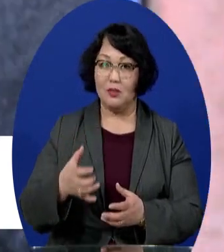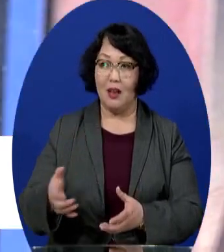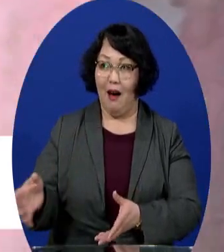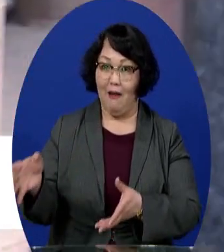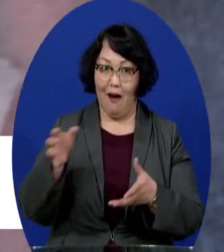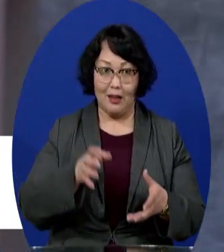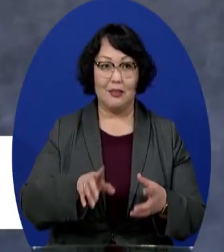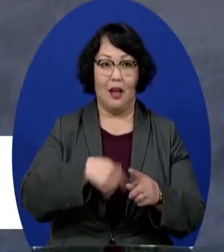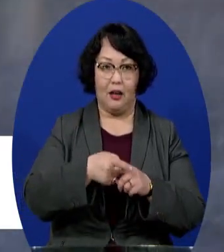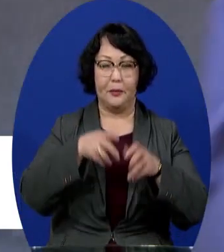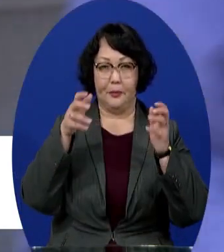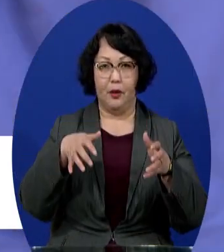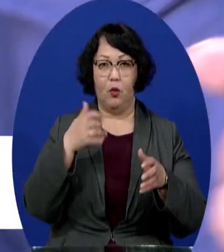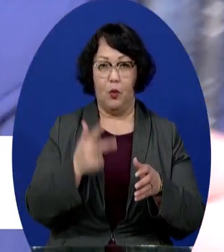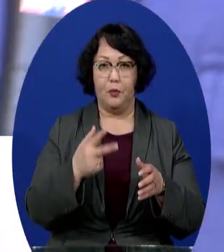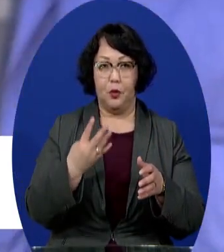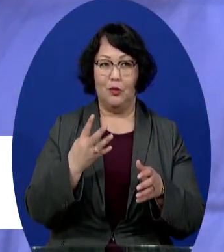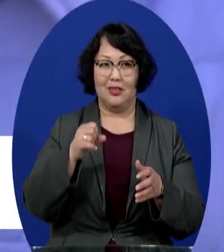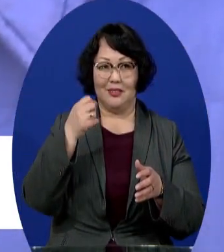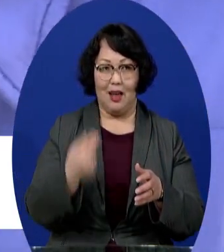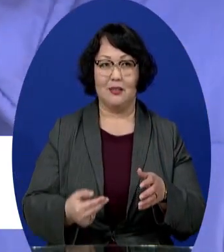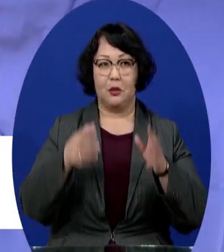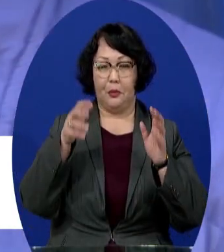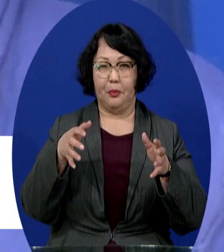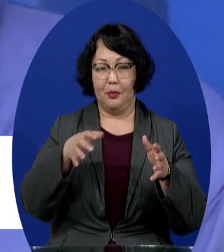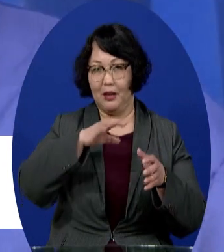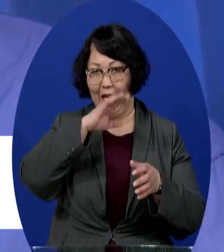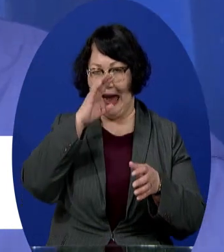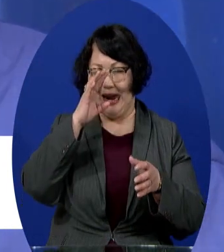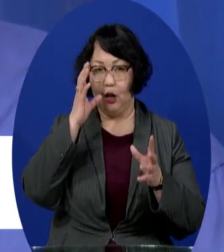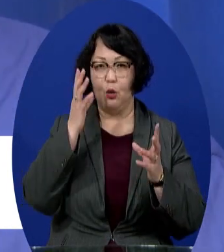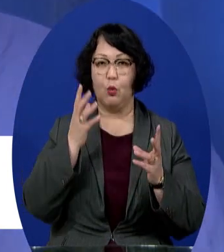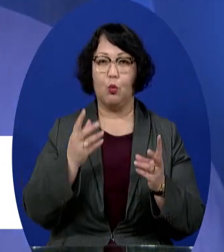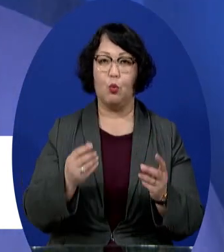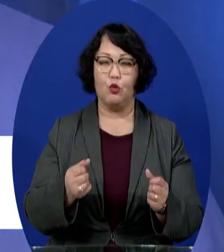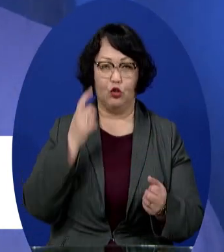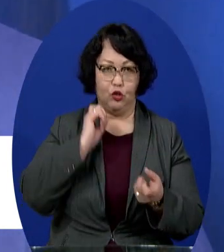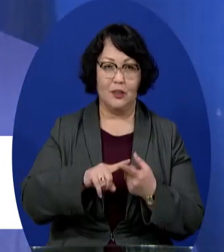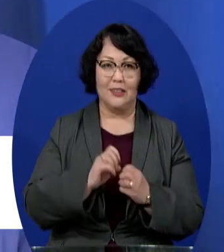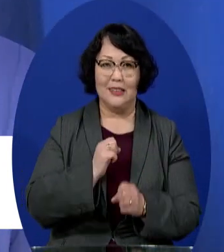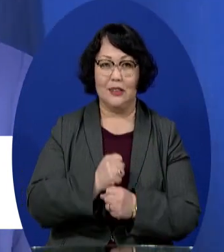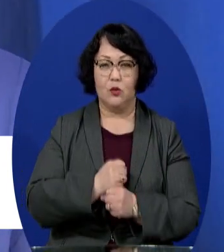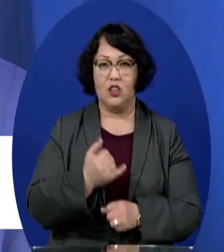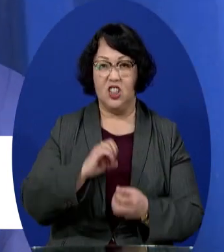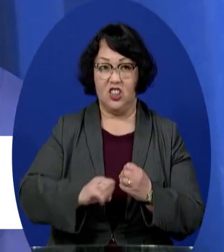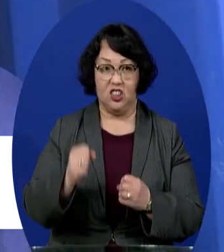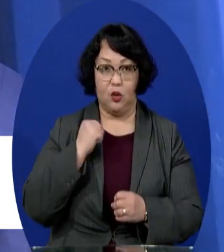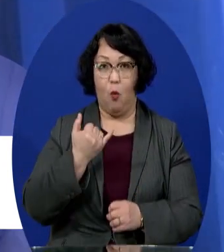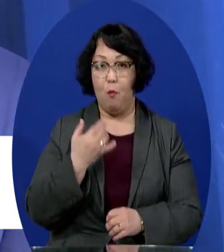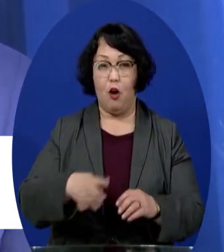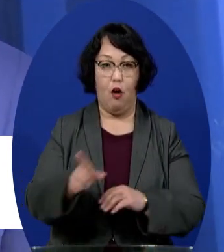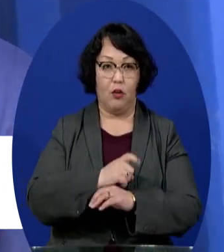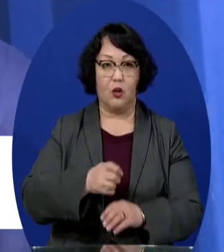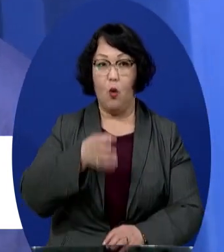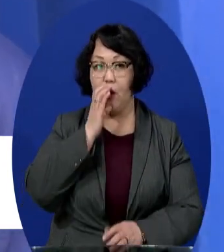дулааны цахилгаан станц 3 4-р цахилгаан станц руу нийлүүлэх ийм ажил явагдаж байгаа. Тэгэхээр энэ хэрэгжиж чадах юм бол нийслэл Улаанбаатар хотын маань ундны цэвэр